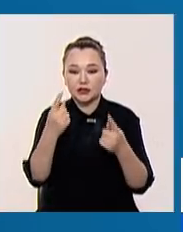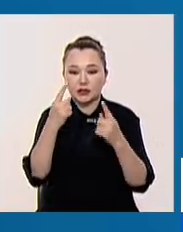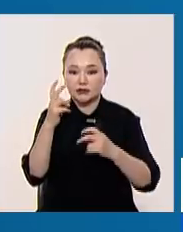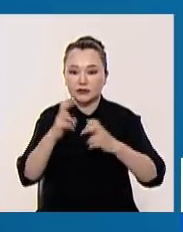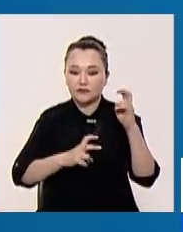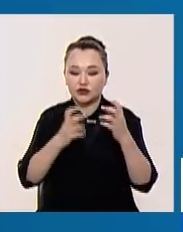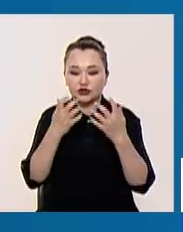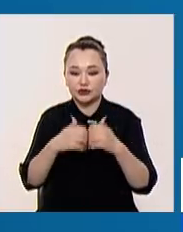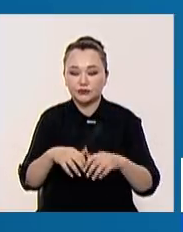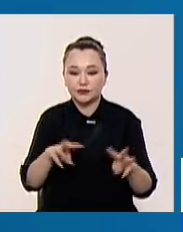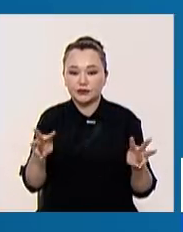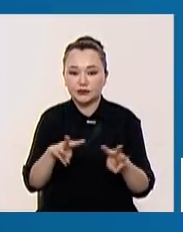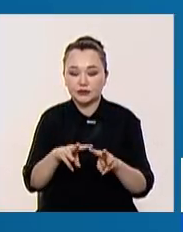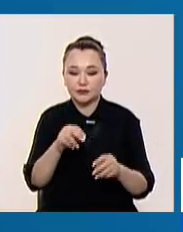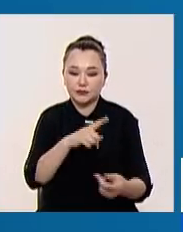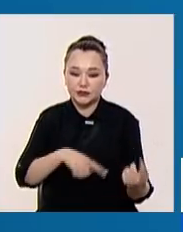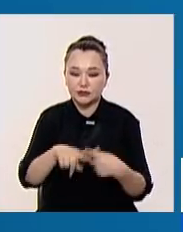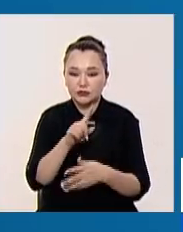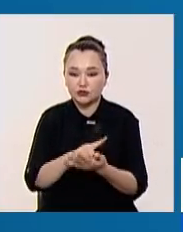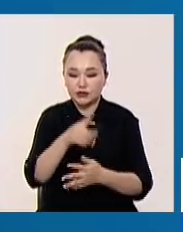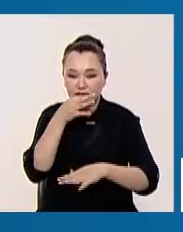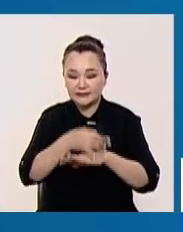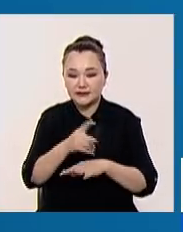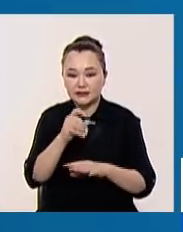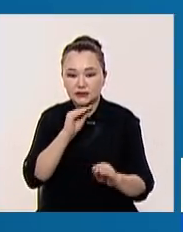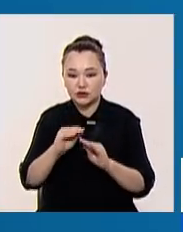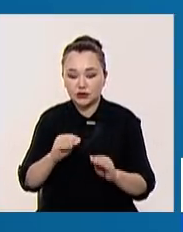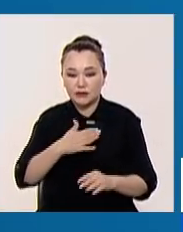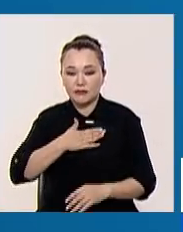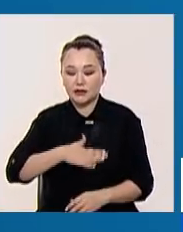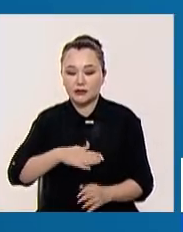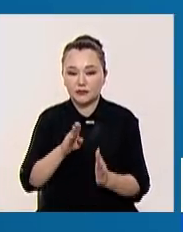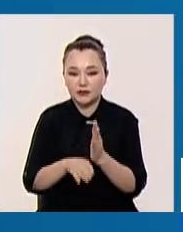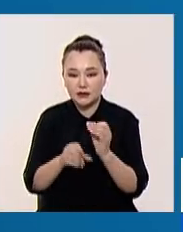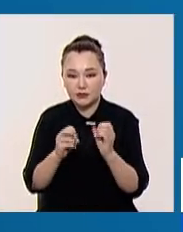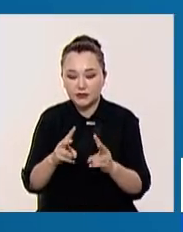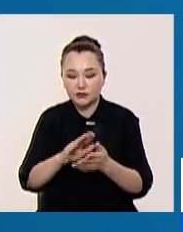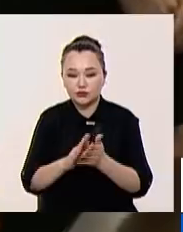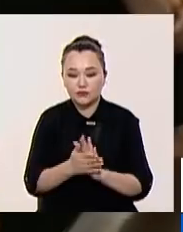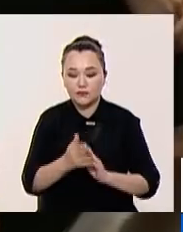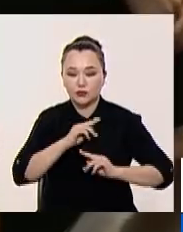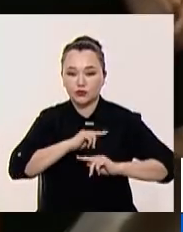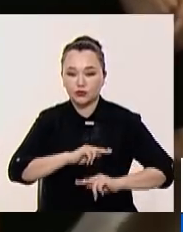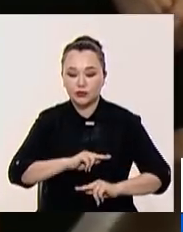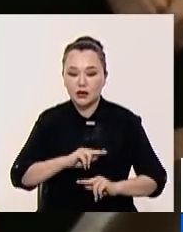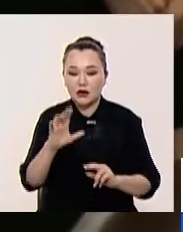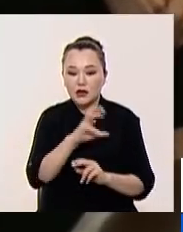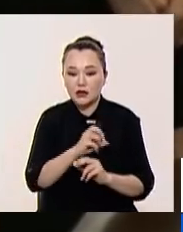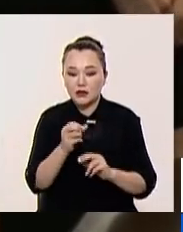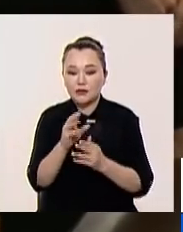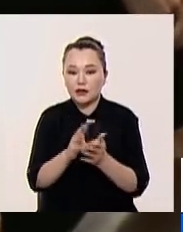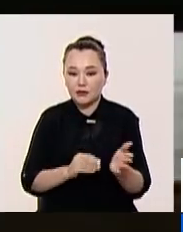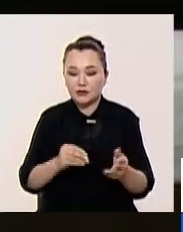считают в министерстве. Ведь бизнес должен нести ответственность за создание благоприятных и безопасных условий труда. Примером этому и